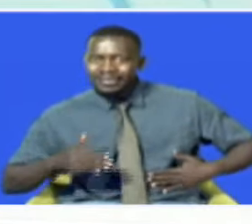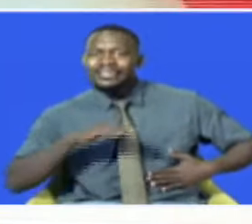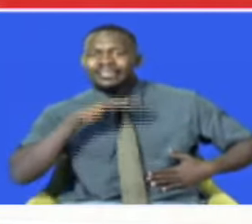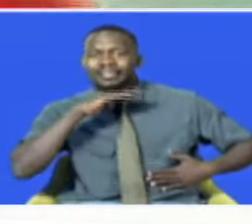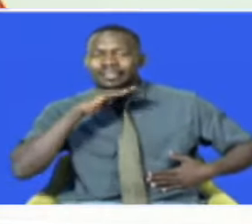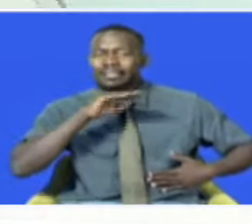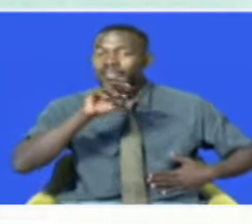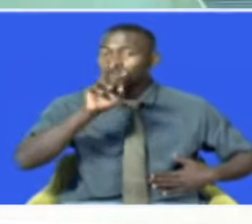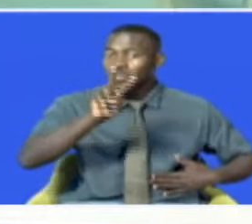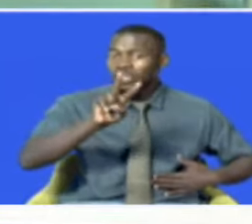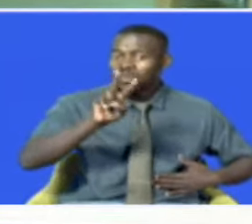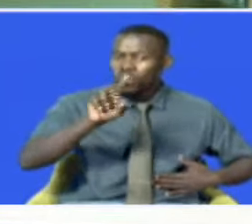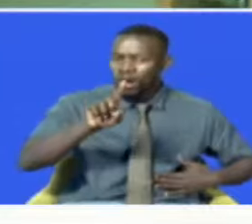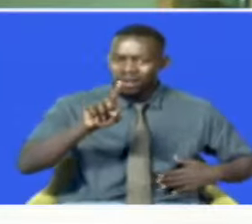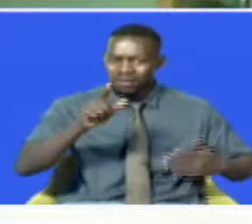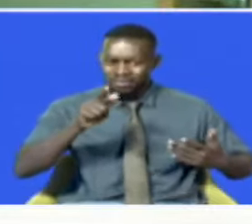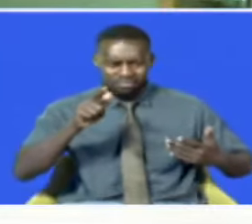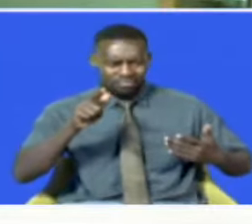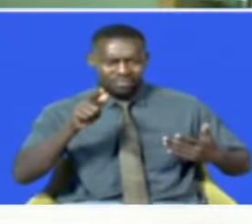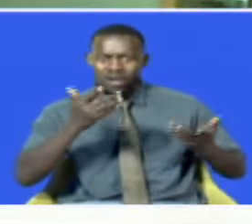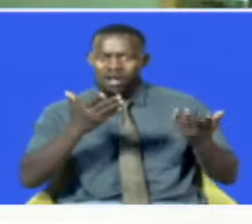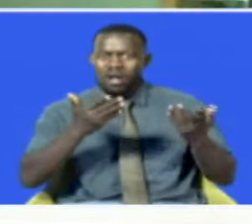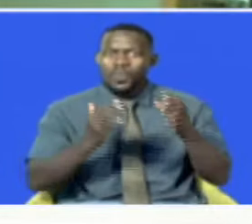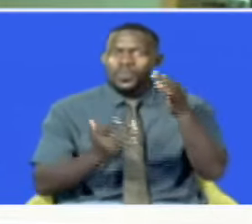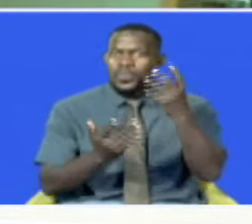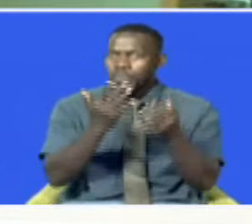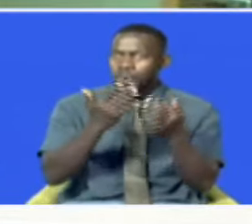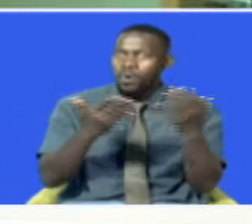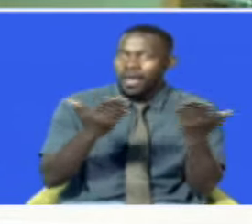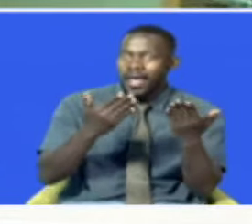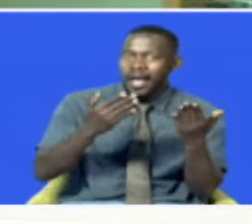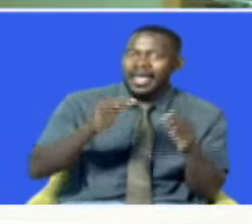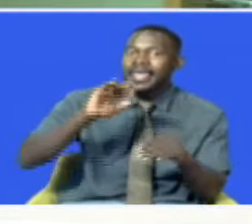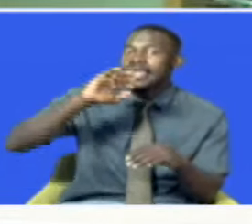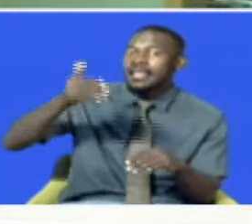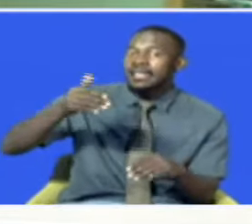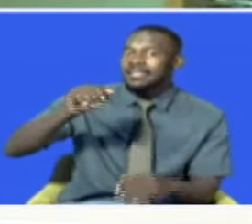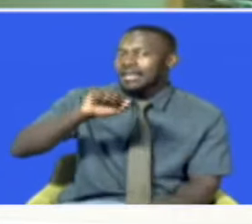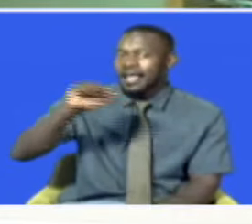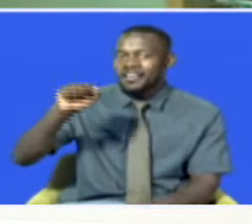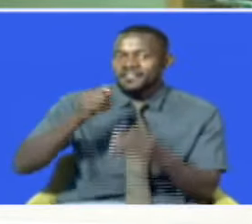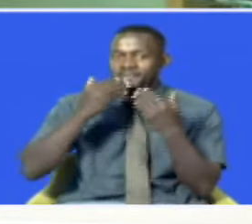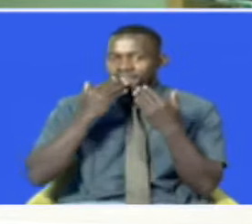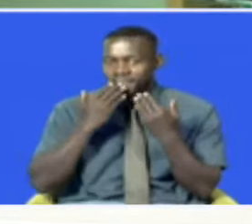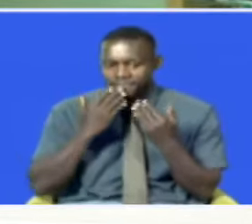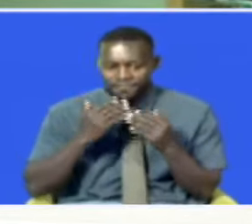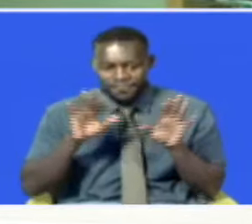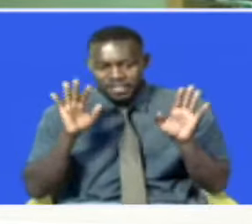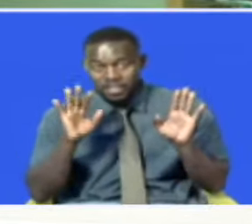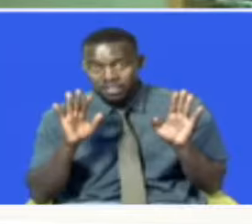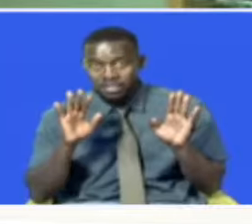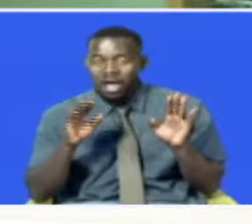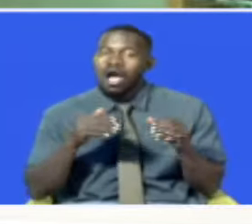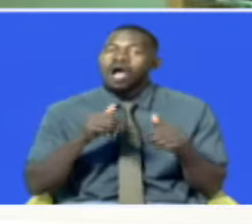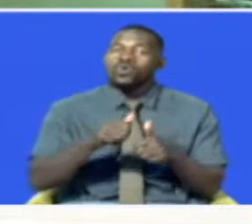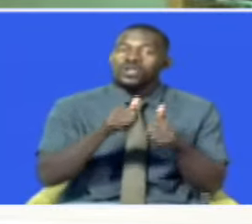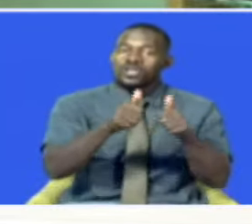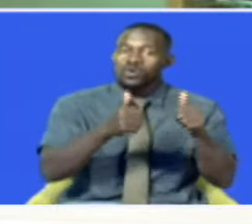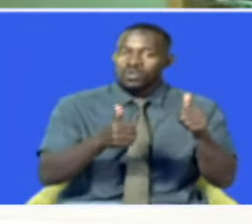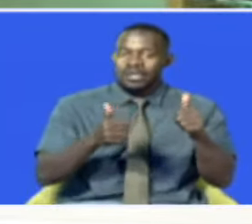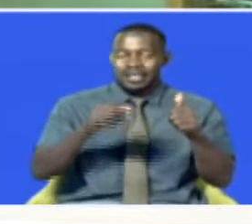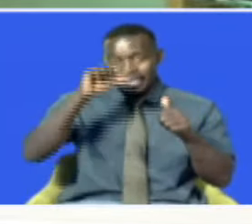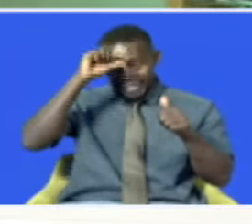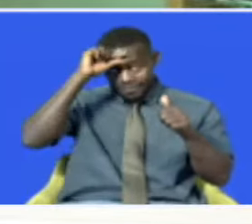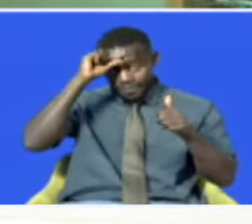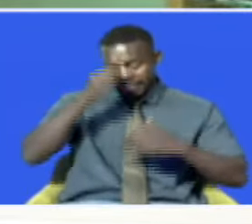waliofariki kutokana na mkasa wa moto katika shule ya msingi ya Hillside Endarasha imekamilika. Kulingana na mpasuaji wa maiti wa